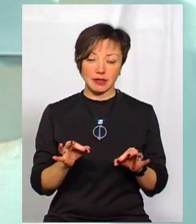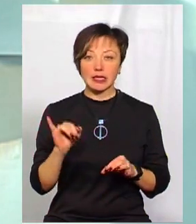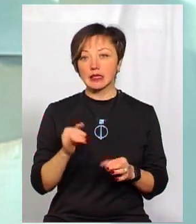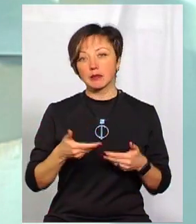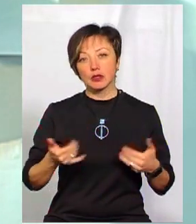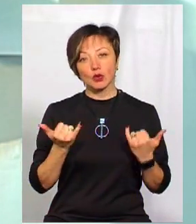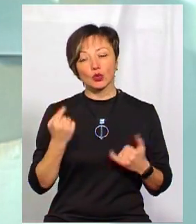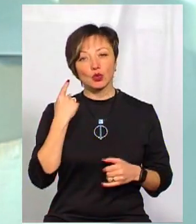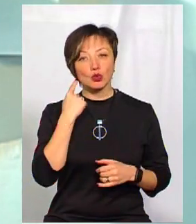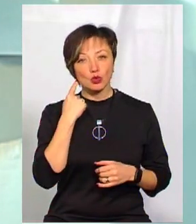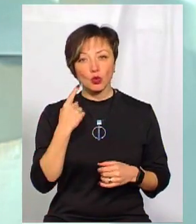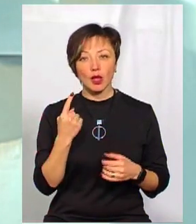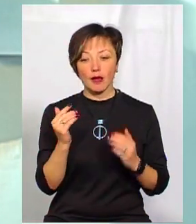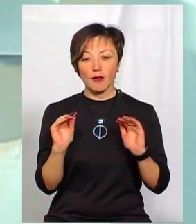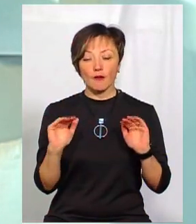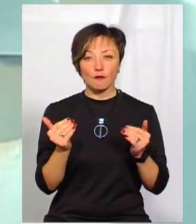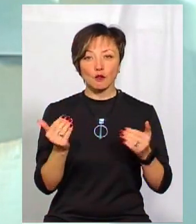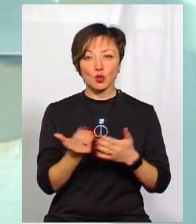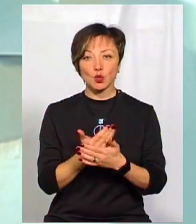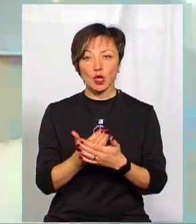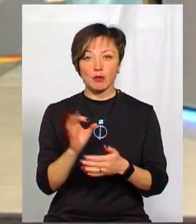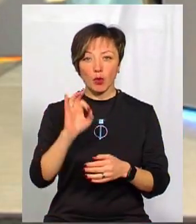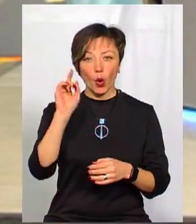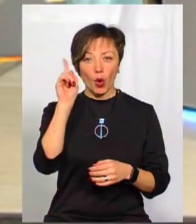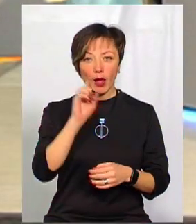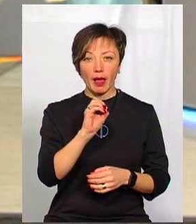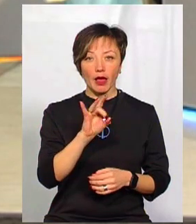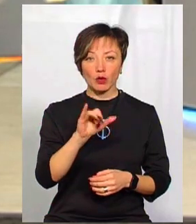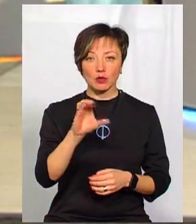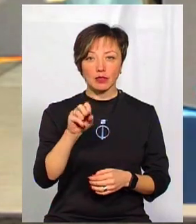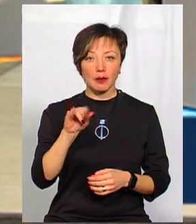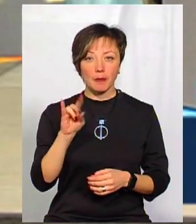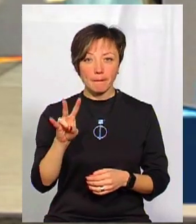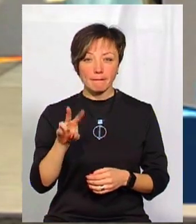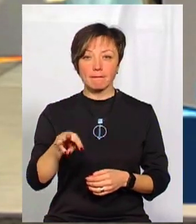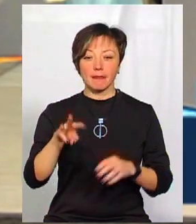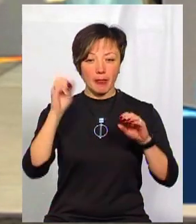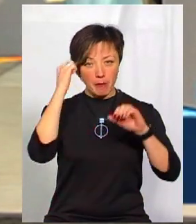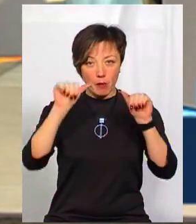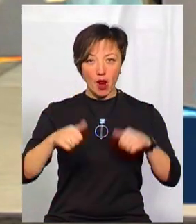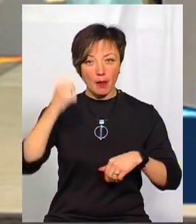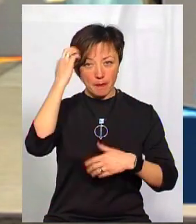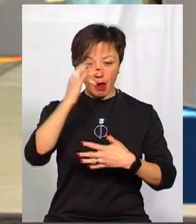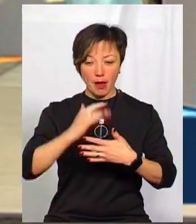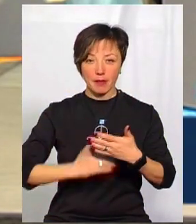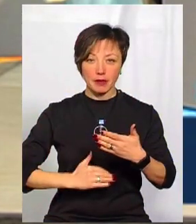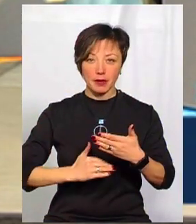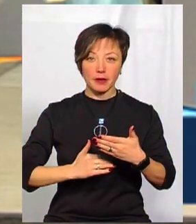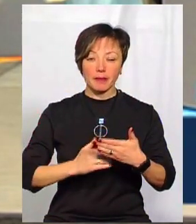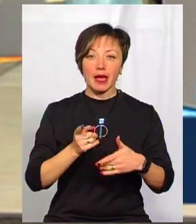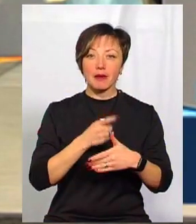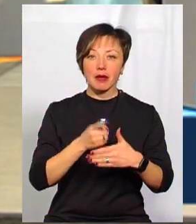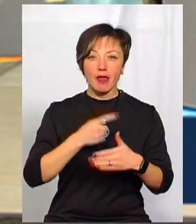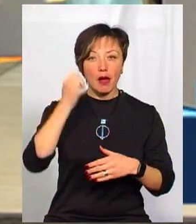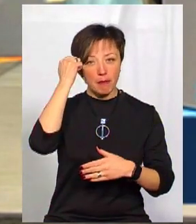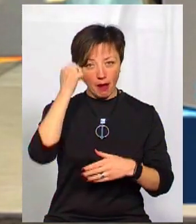ми сьогодні чули у сюжеті про Єрусалимський меморіал пам'яті Яд Вашем, з івриту перекладається як імена